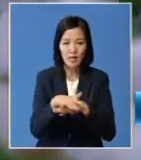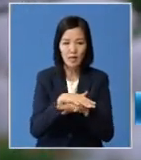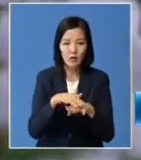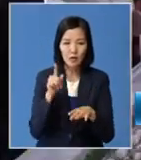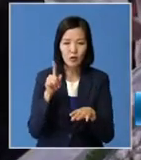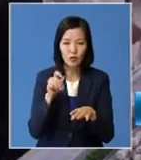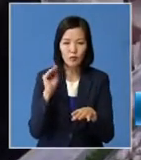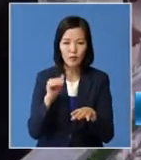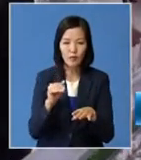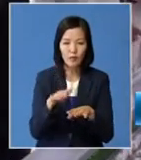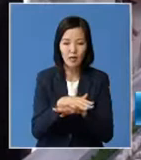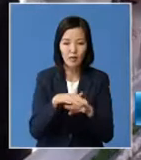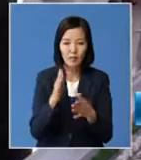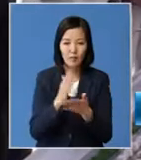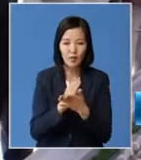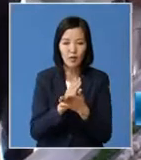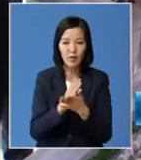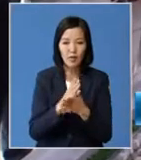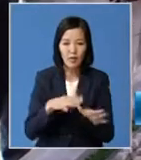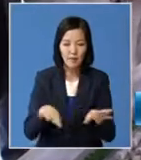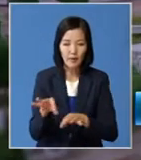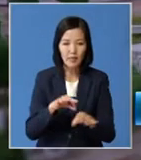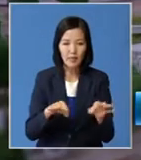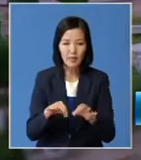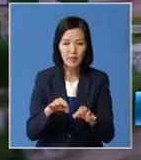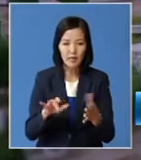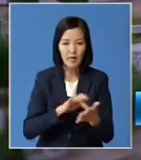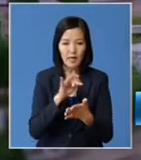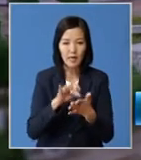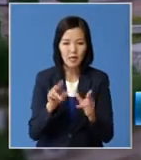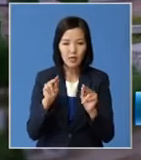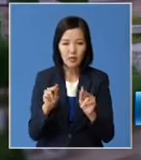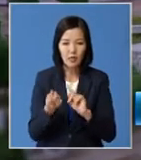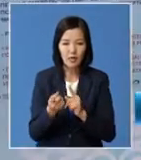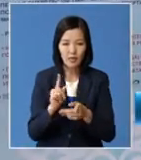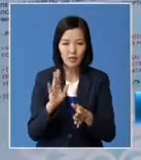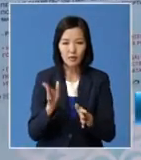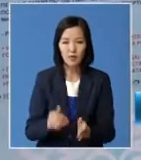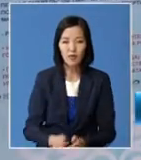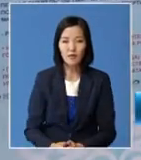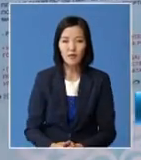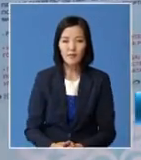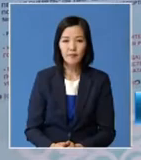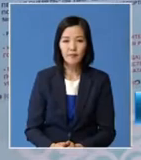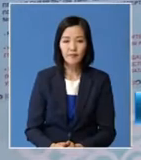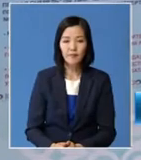адамға жетеді. Әзірше қағаз болып тұрған мына макеттегі Нұркент болашақта шындыққа айналады.